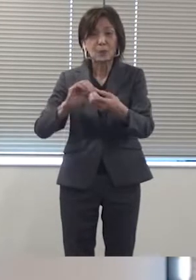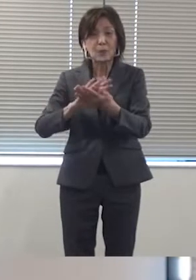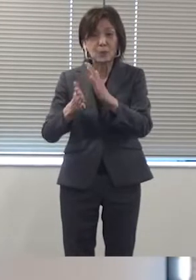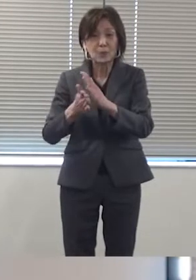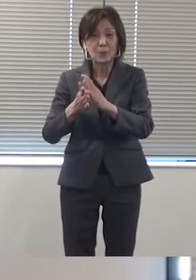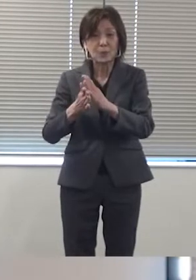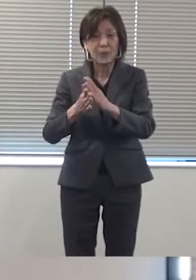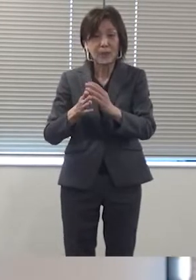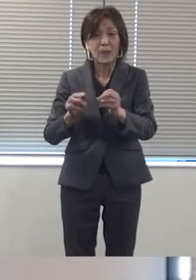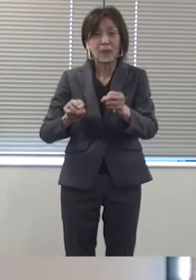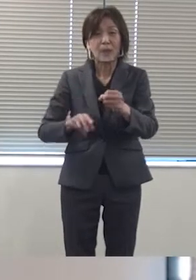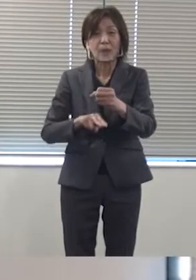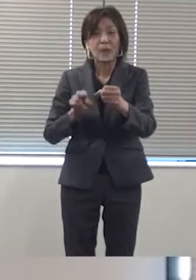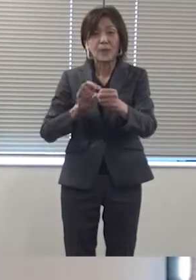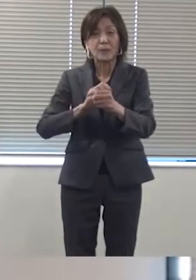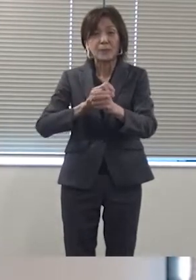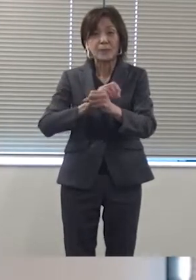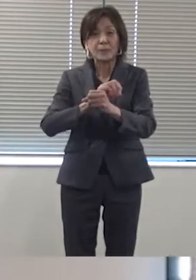式に決まりました。